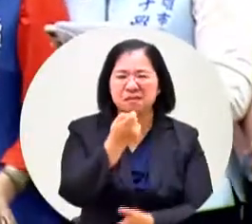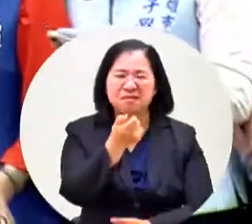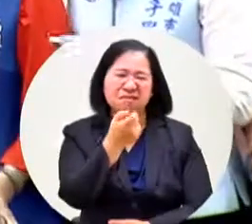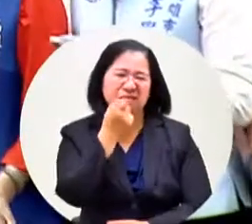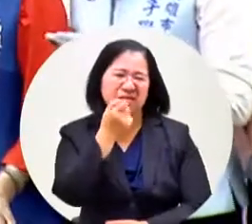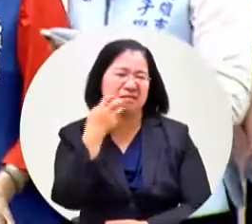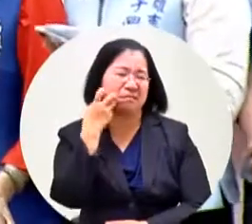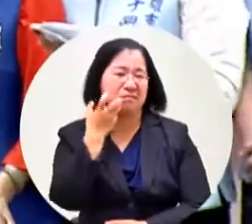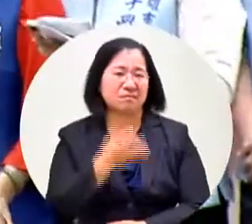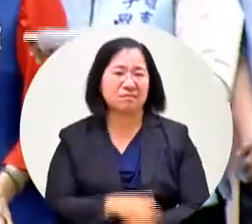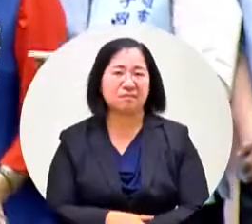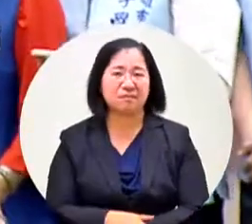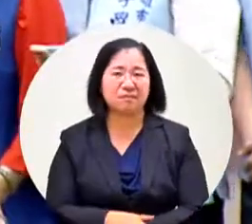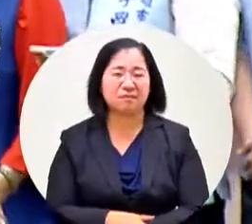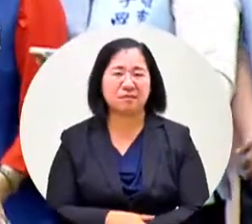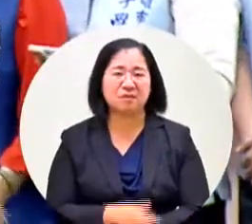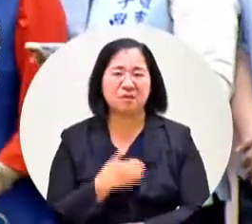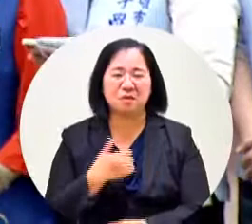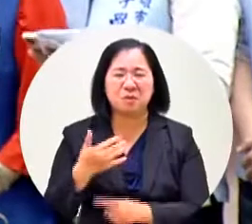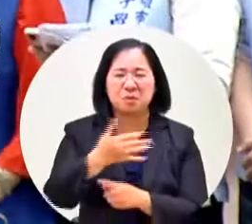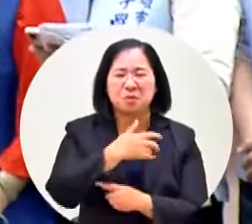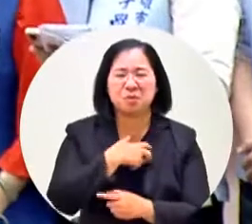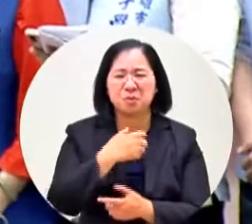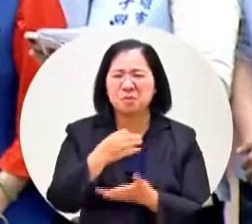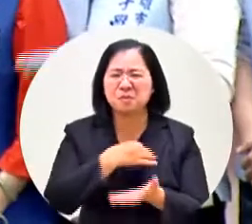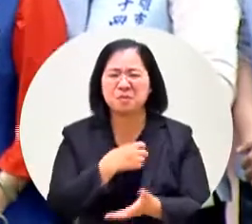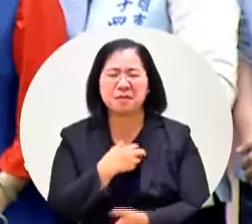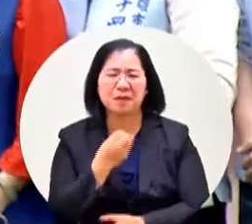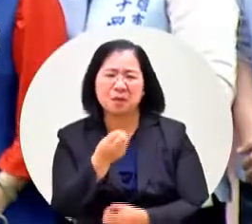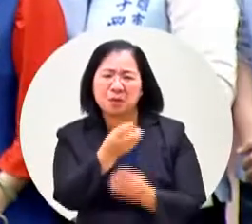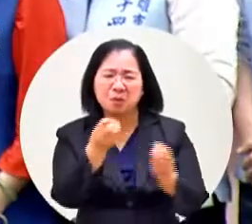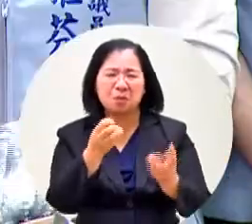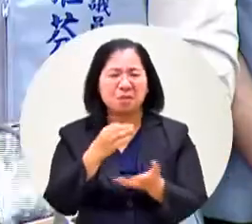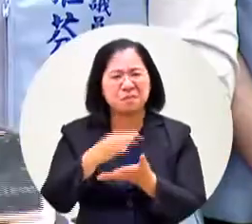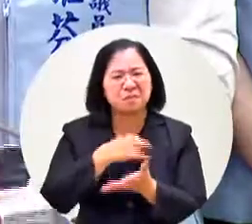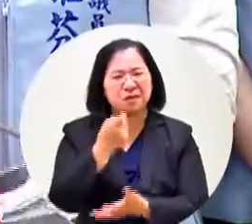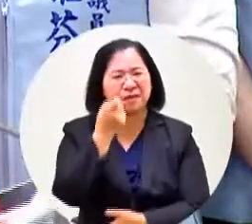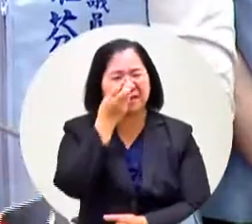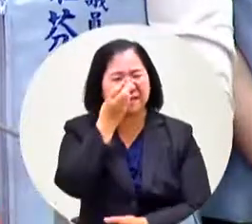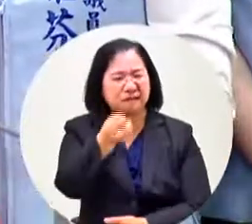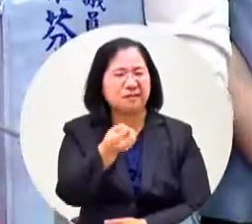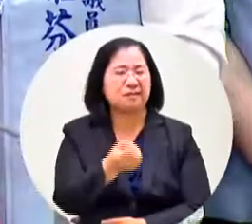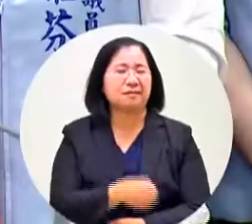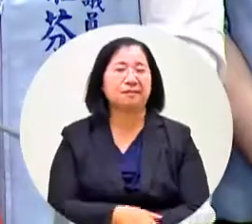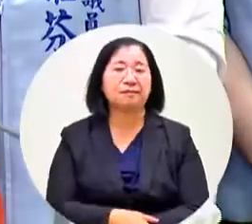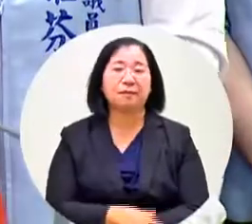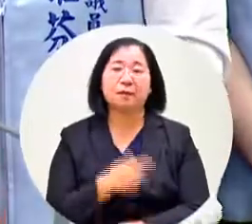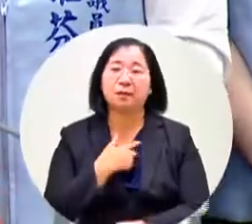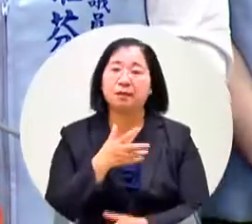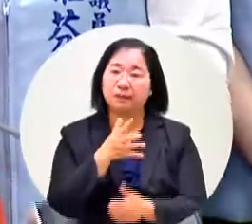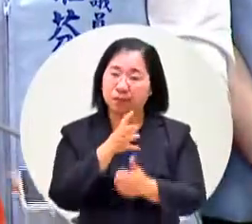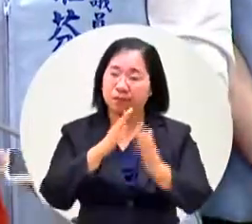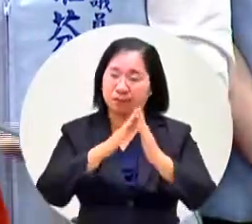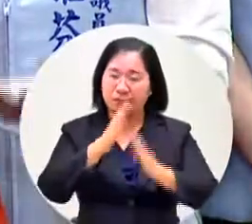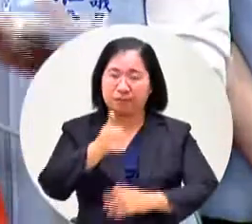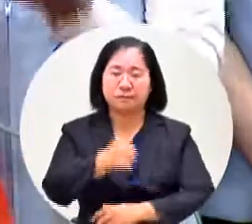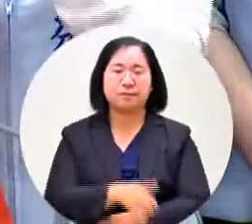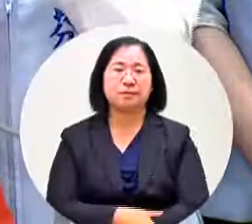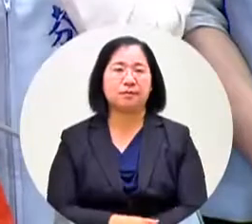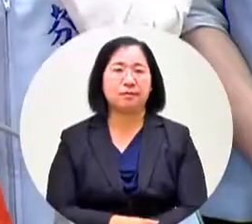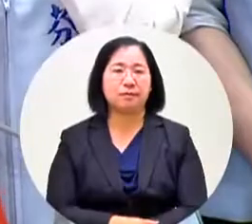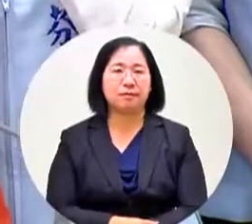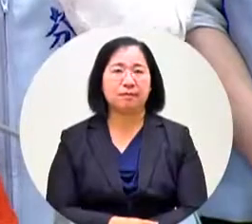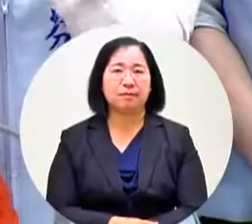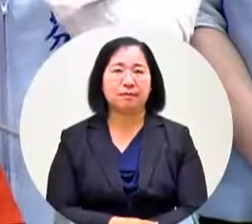只有在卖一点水果、卖一些鱼产品、卖一些花卉。我想这